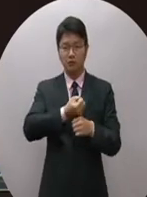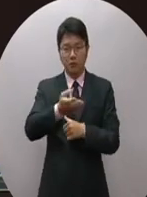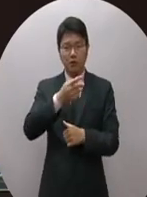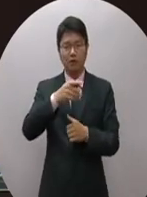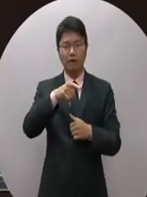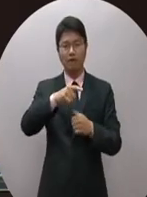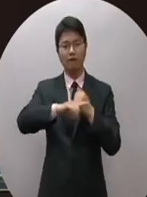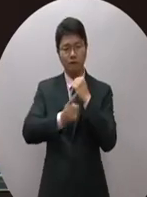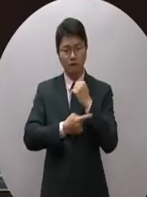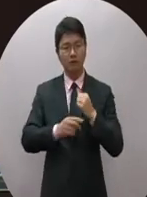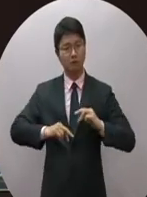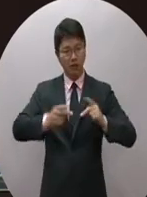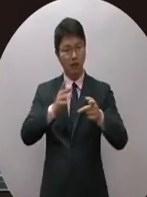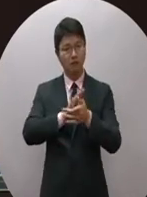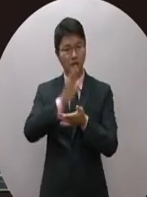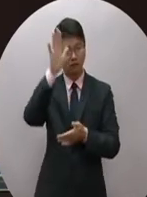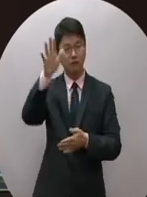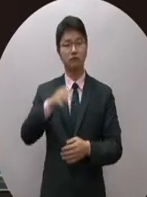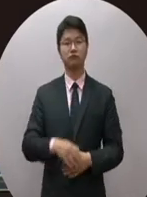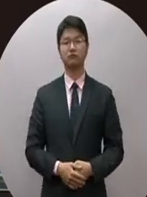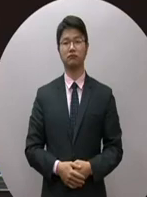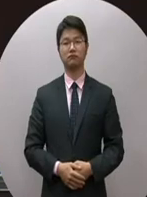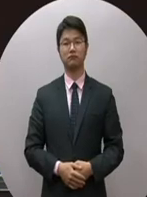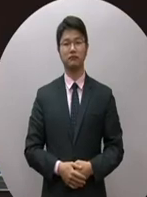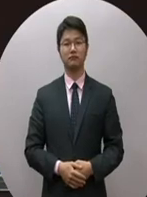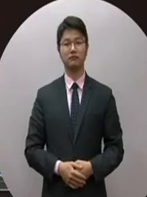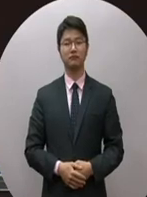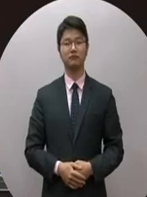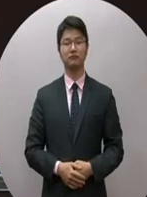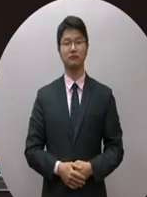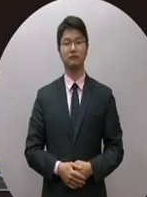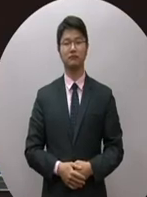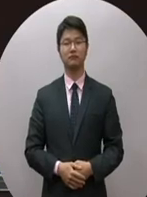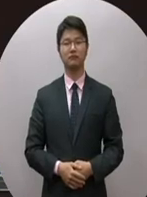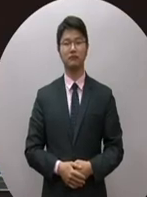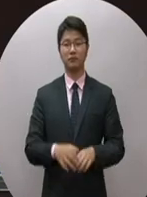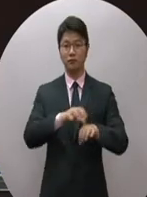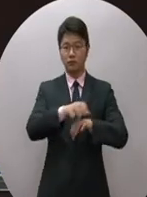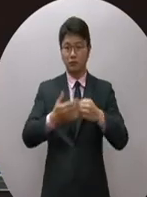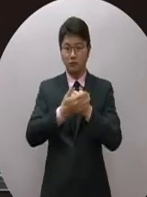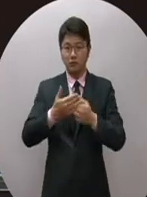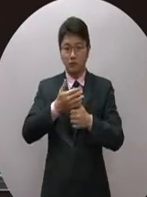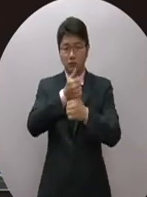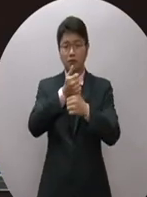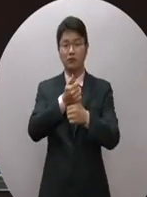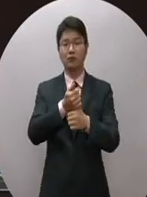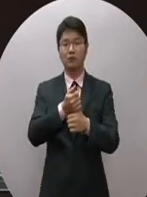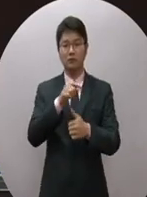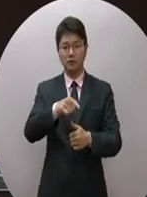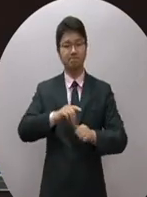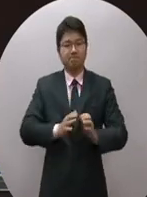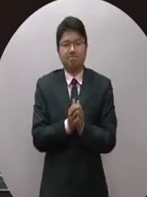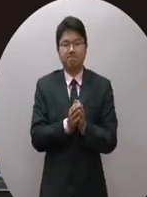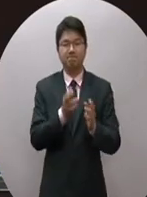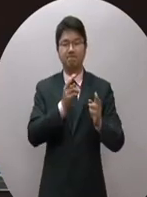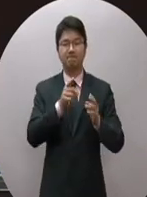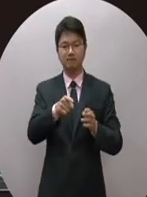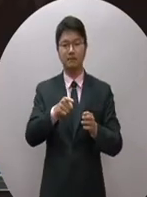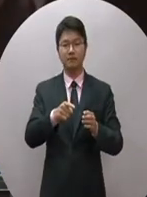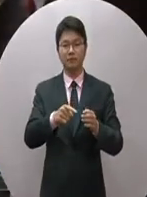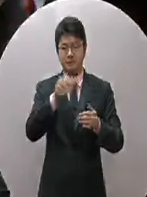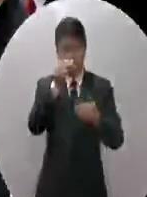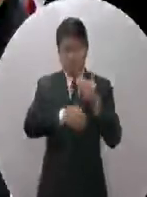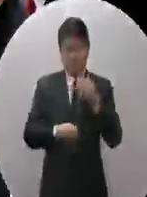们看到也可以在环保署立刻要求提高标